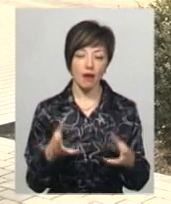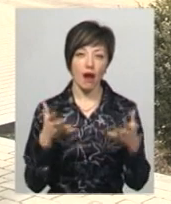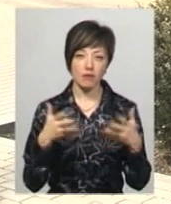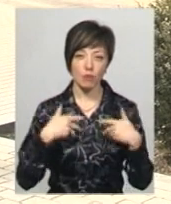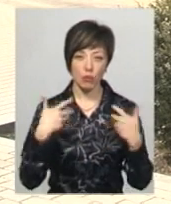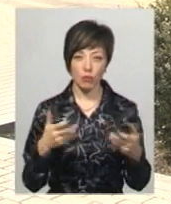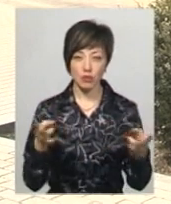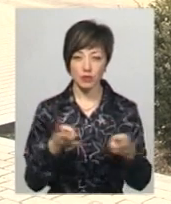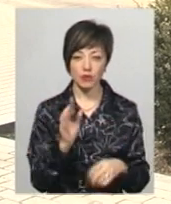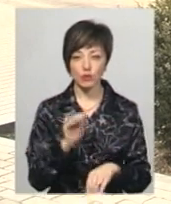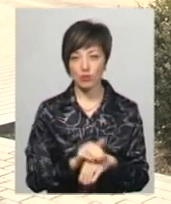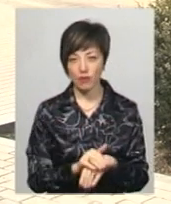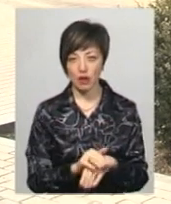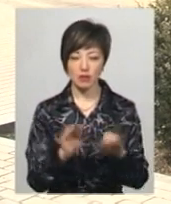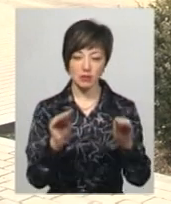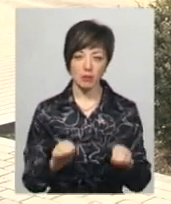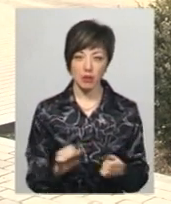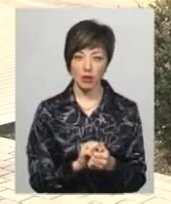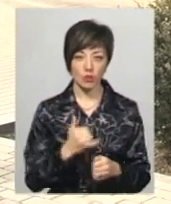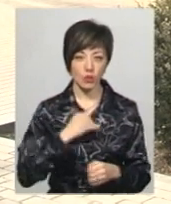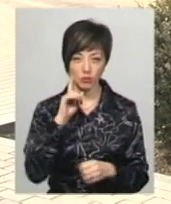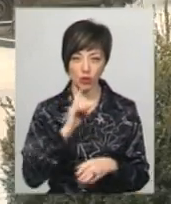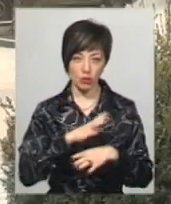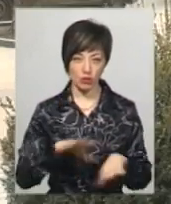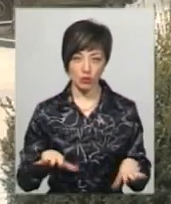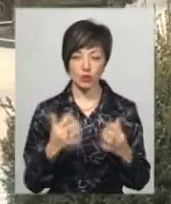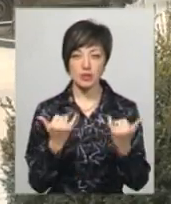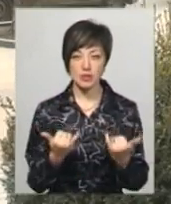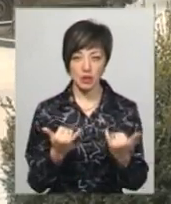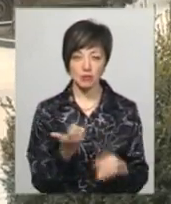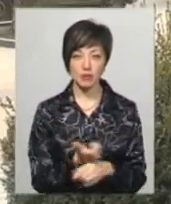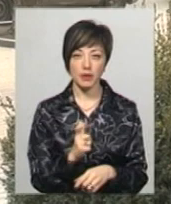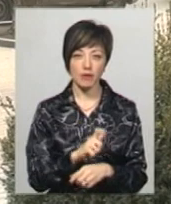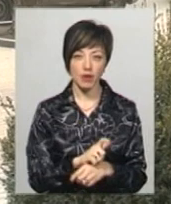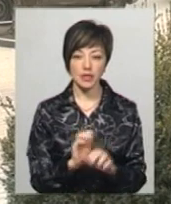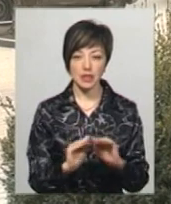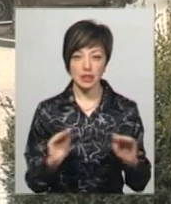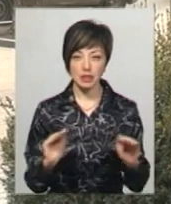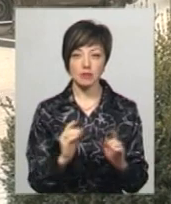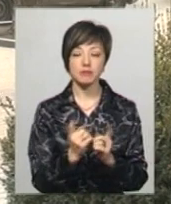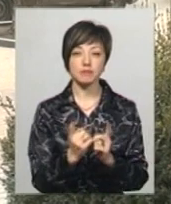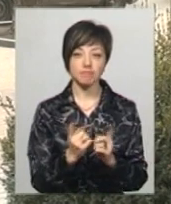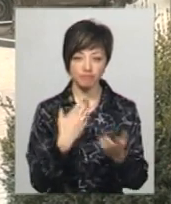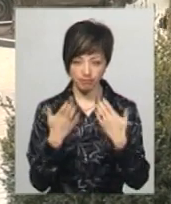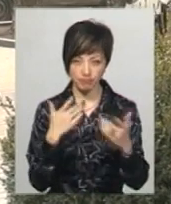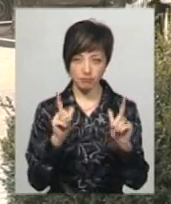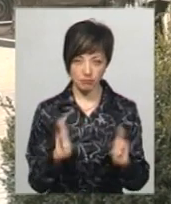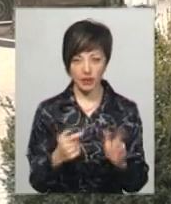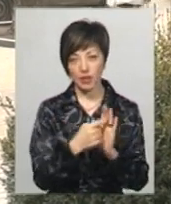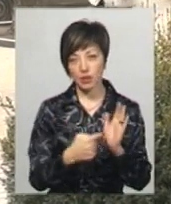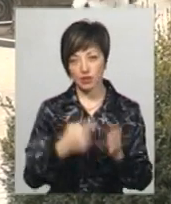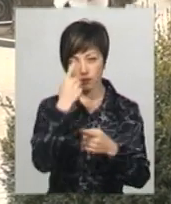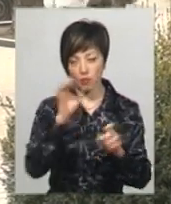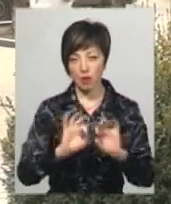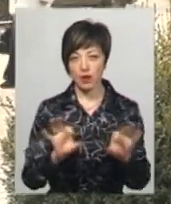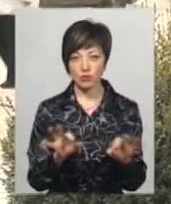проявів, яких потрібно вже фіксувати, складати матеріали, у нас поки ще не було. Зараз переважно діти йдуть на контакт. Тобто вони діляться інформацією,